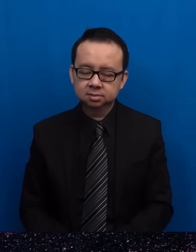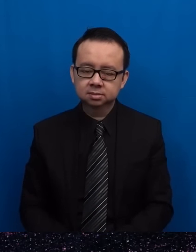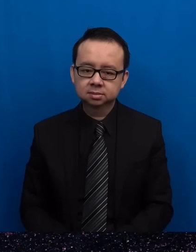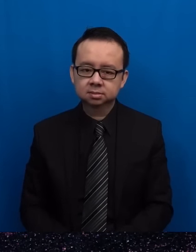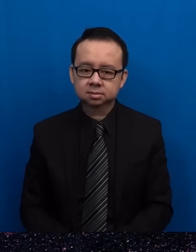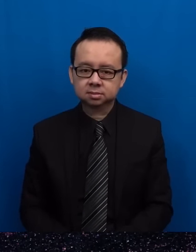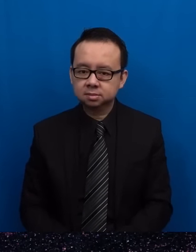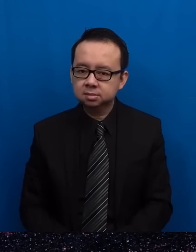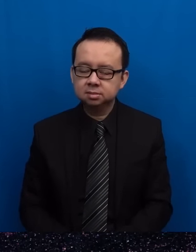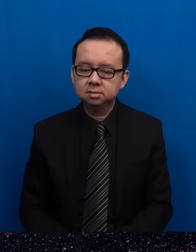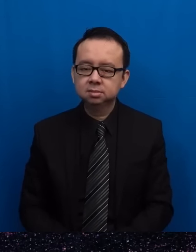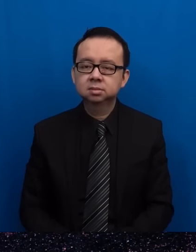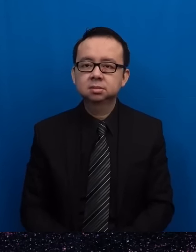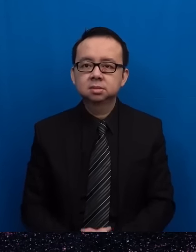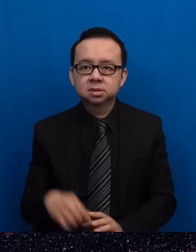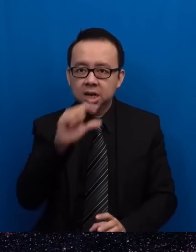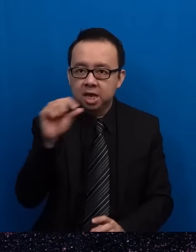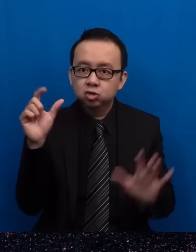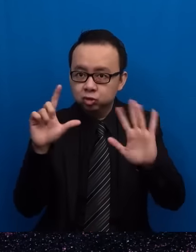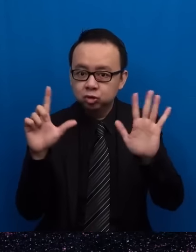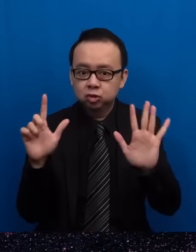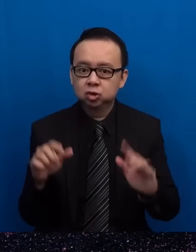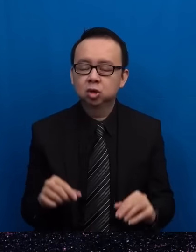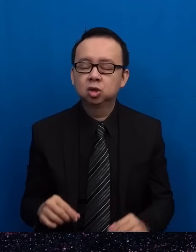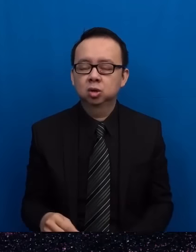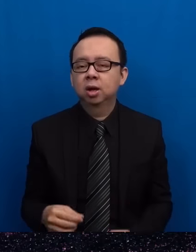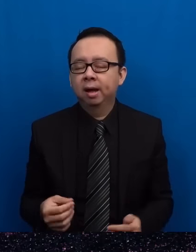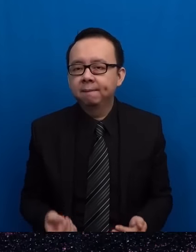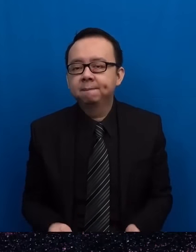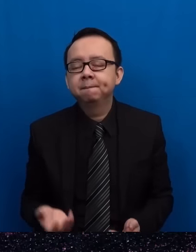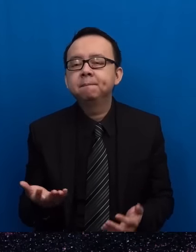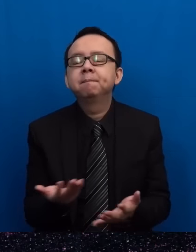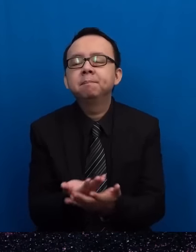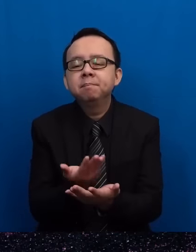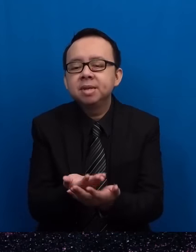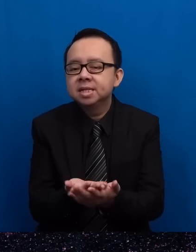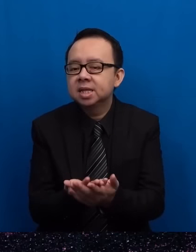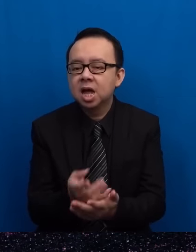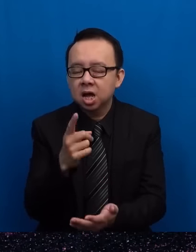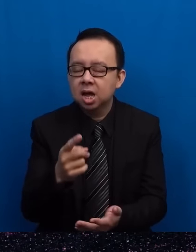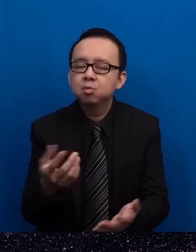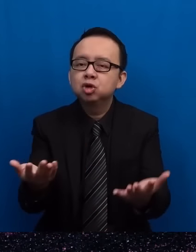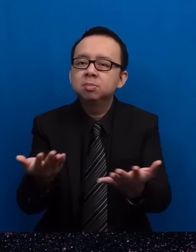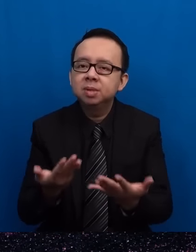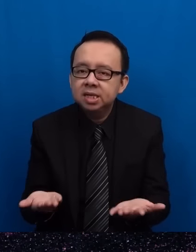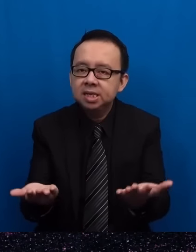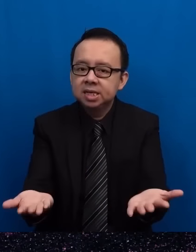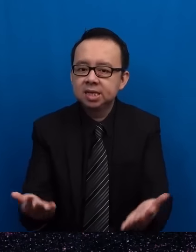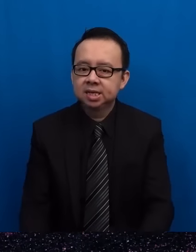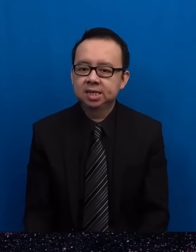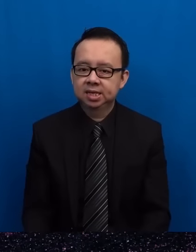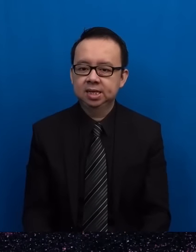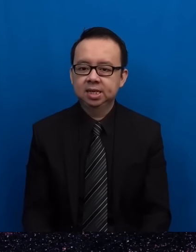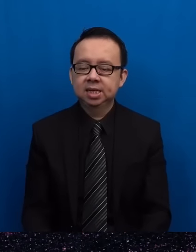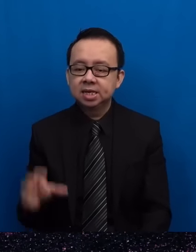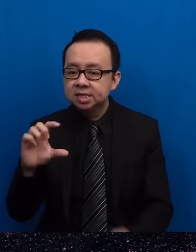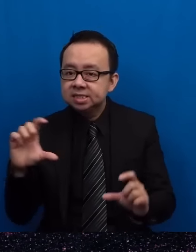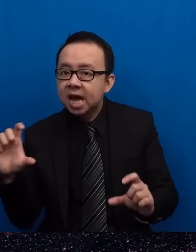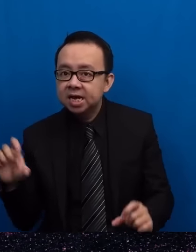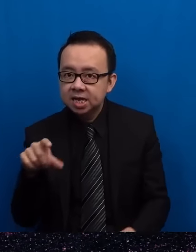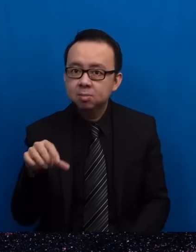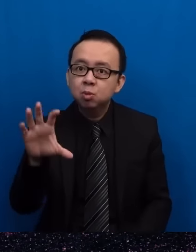7, mintalah, maka akan diberikan kepadamu, carilah maka kamu akan mendapat, dan ketoklah maka pintu akan dibukakan bagimu. Di sini di ayat